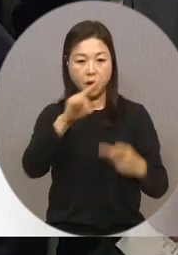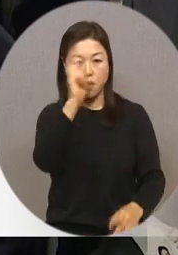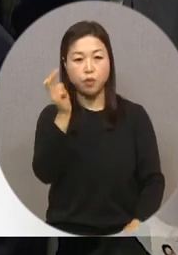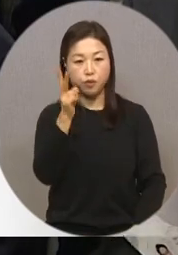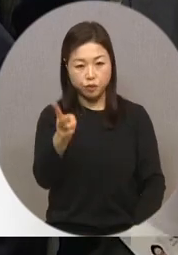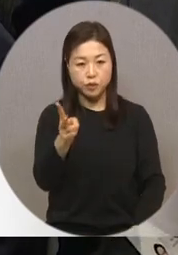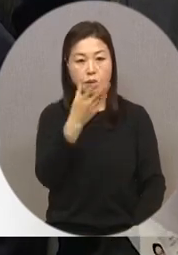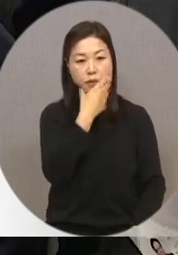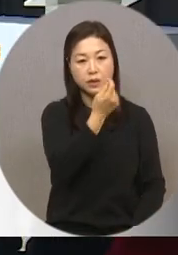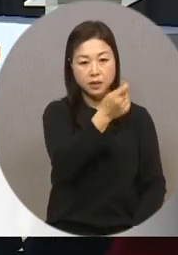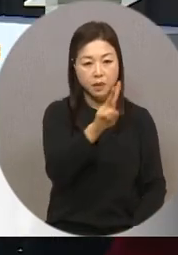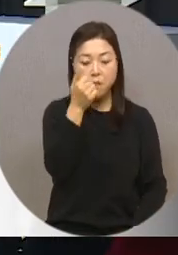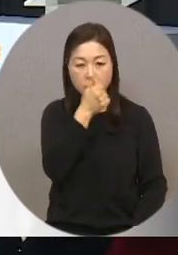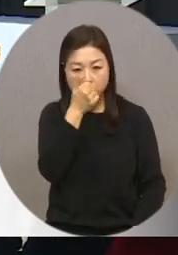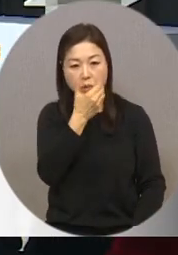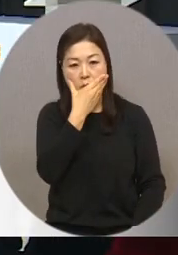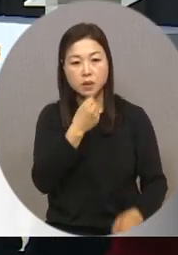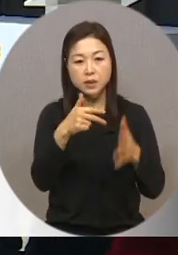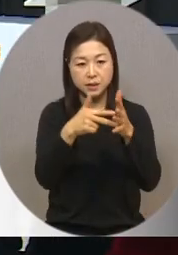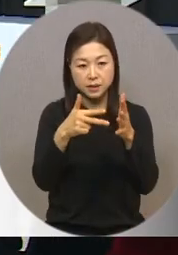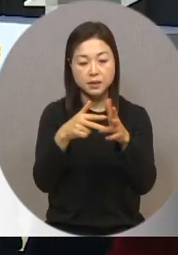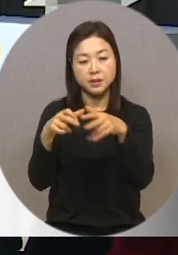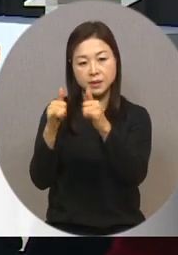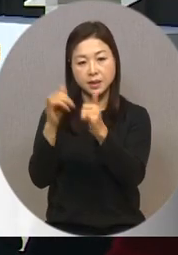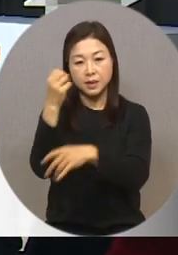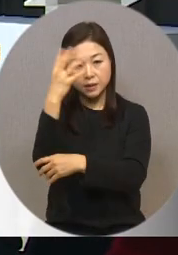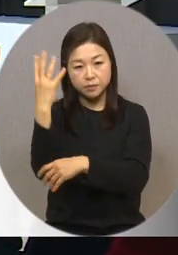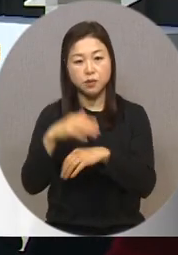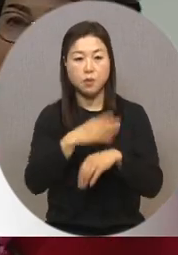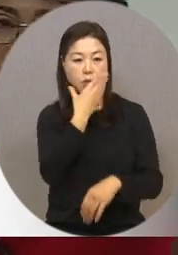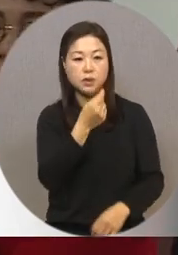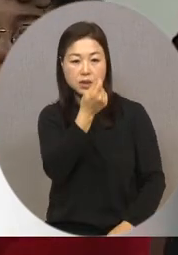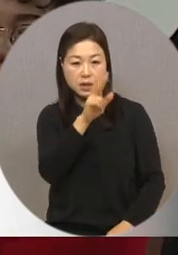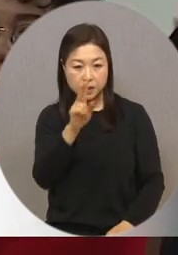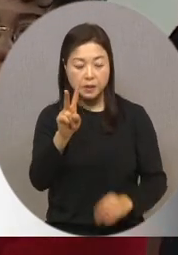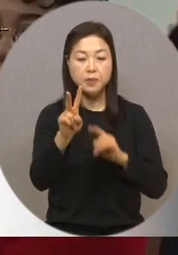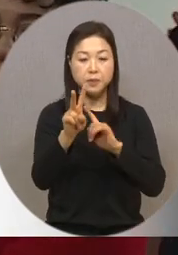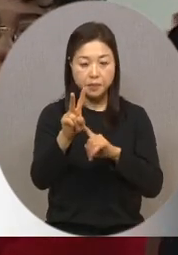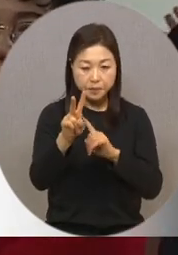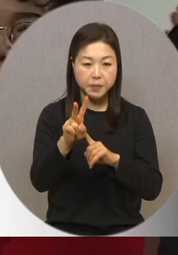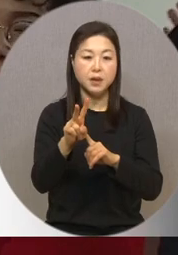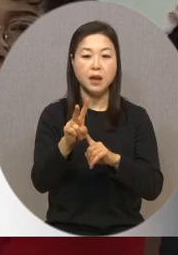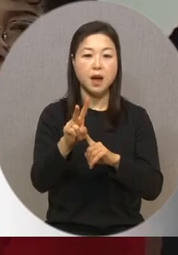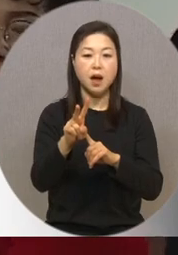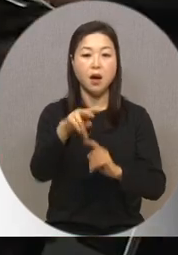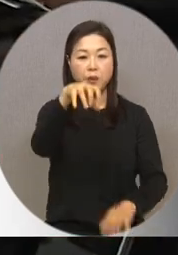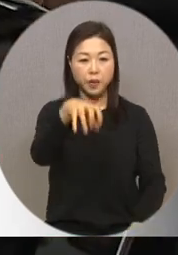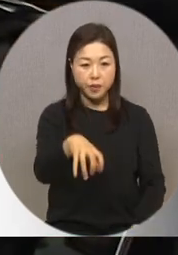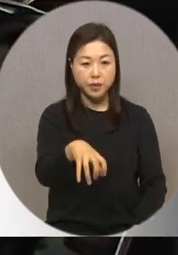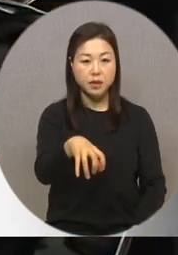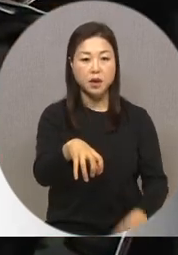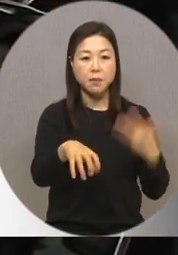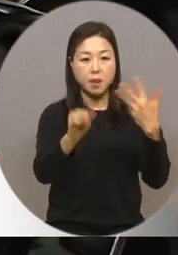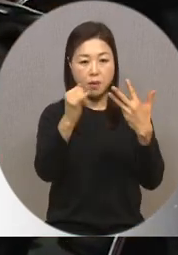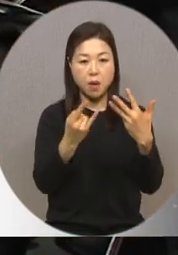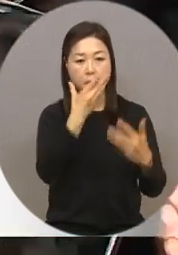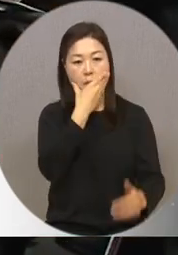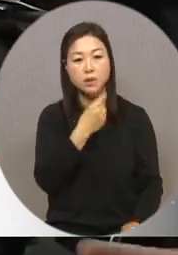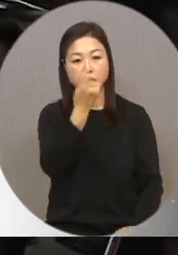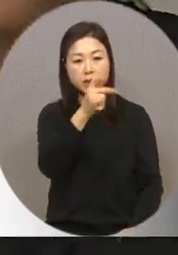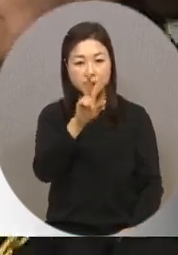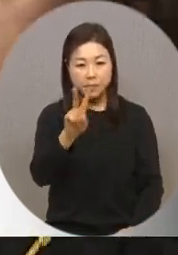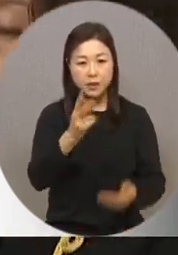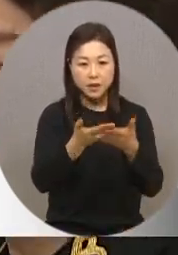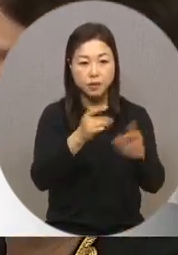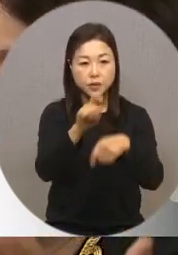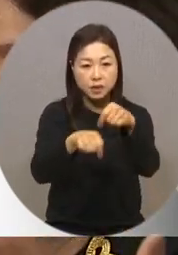복지TV와 곰돌이 복지재단, 장애인신문은 복지TV 공개 스튜디오에서 제8회 대한민국 복지TV 나눔